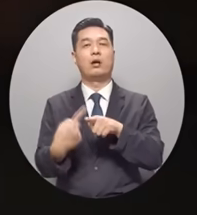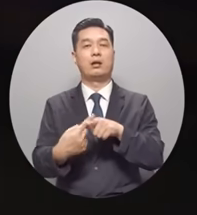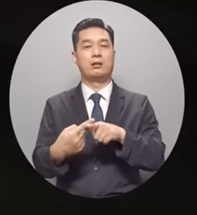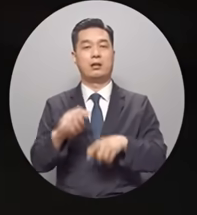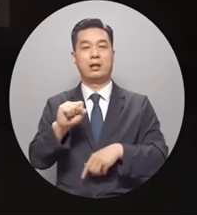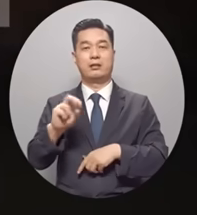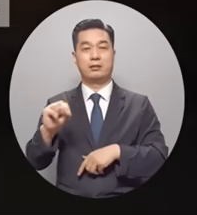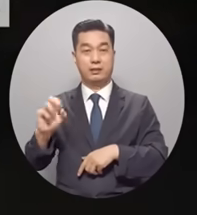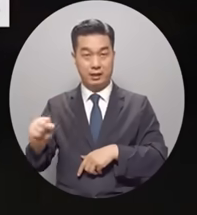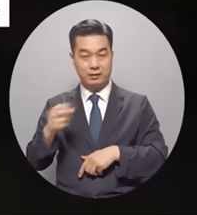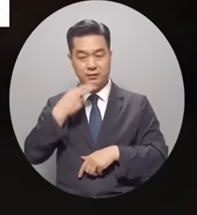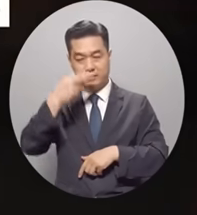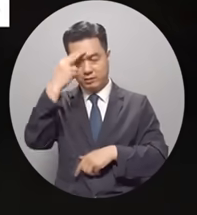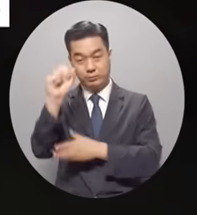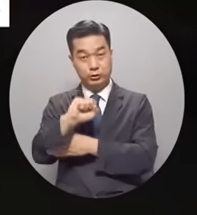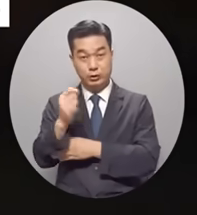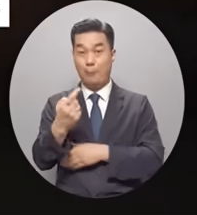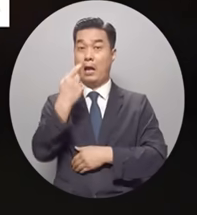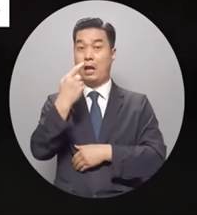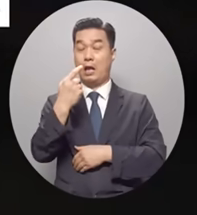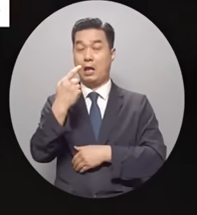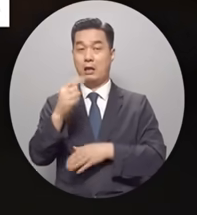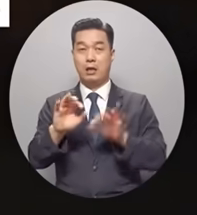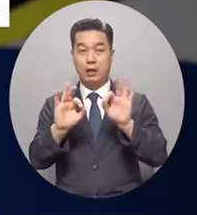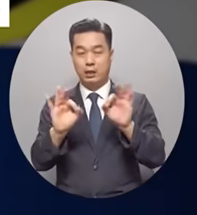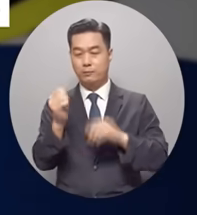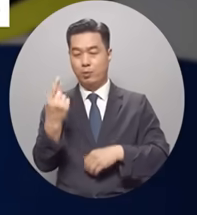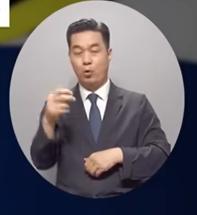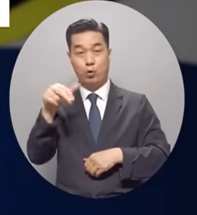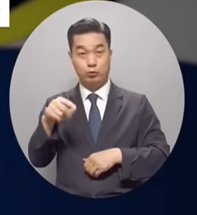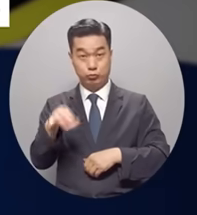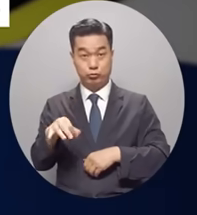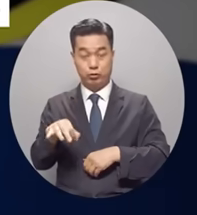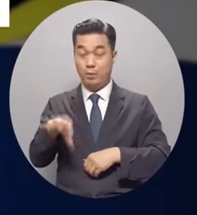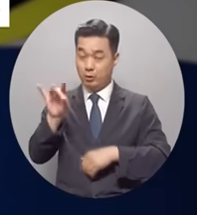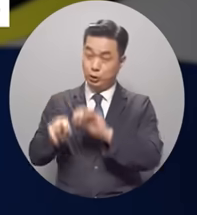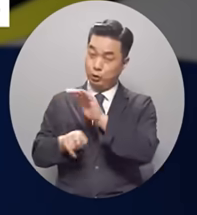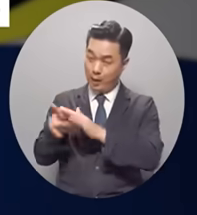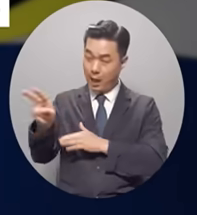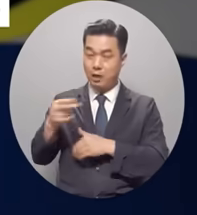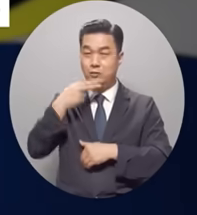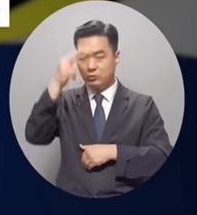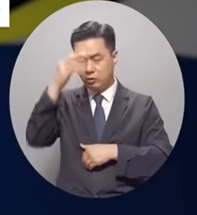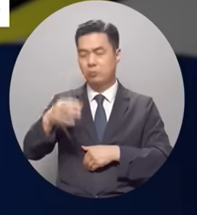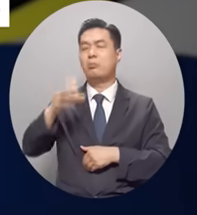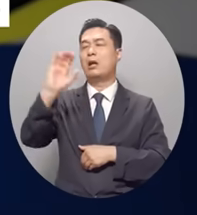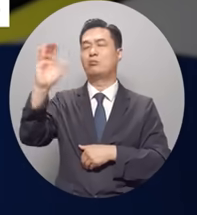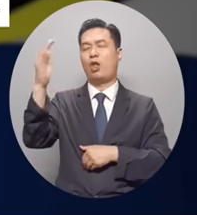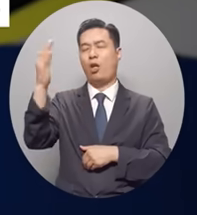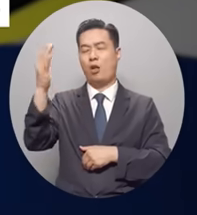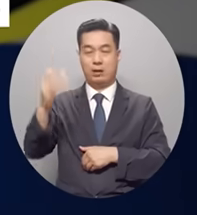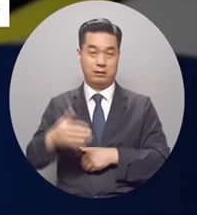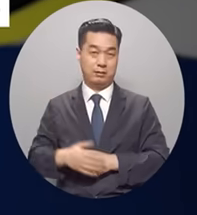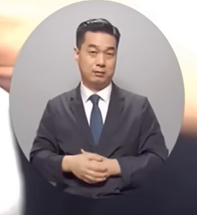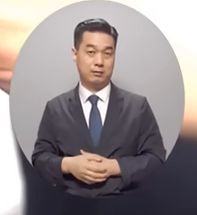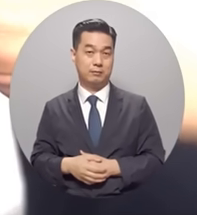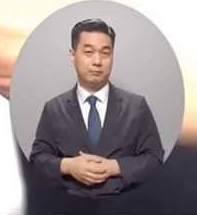SNS에서는 음주운전으로 걸리면 김호중 씨처럼 일단 도망가서 술을 더 마시면 된다는 글이 확산되고